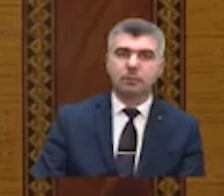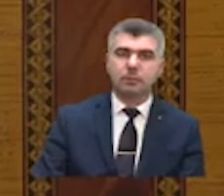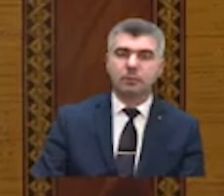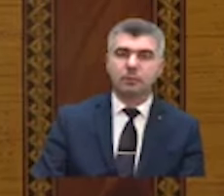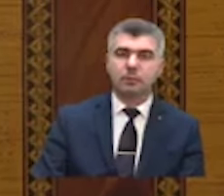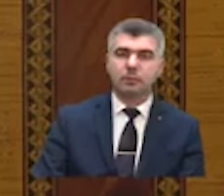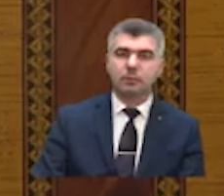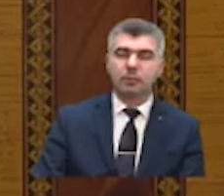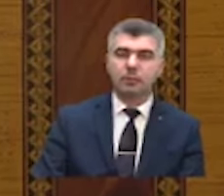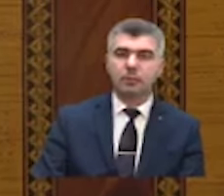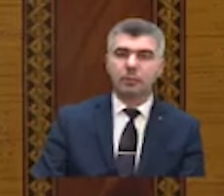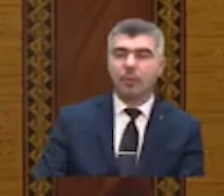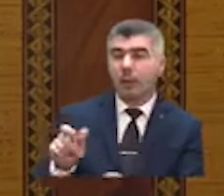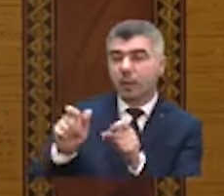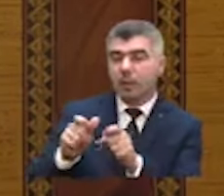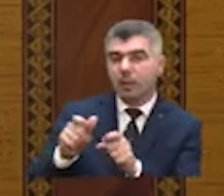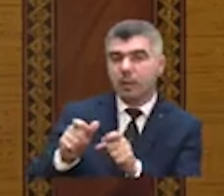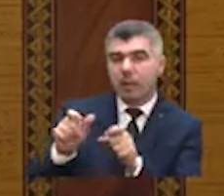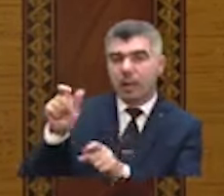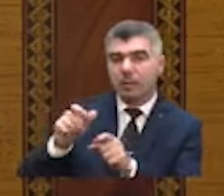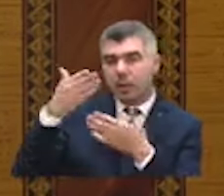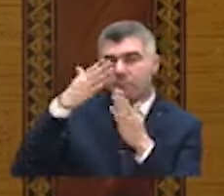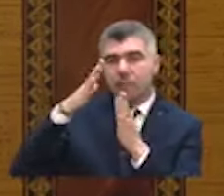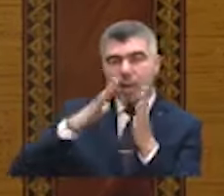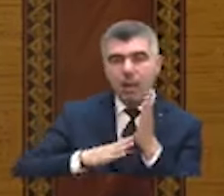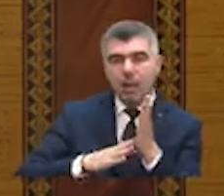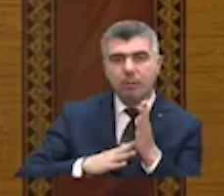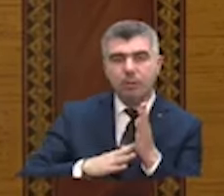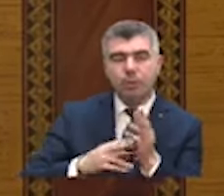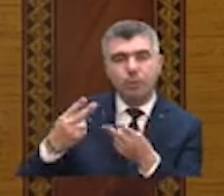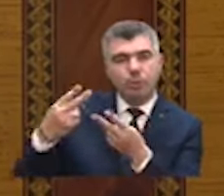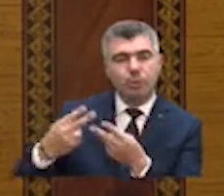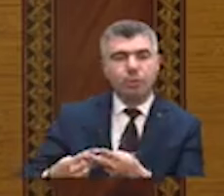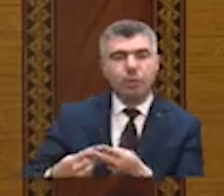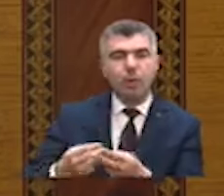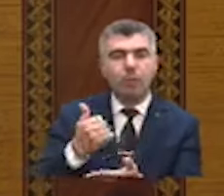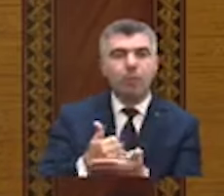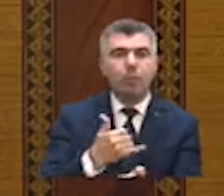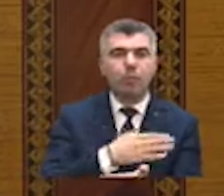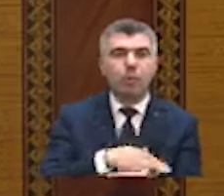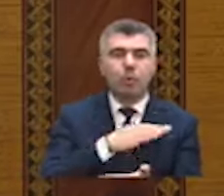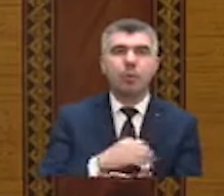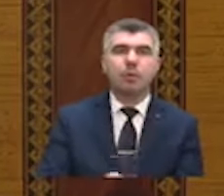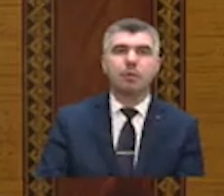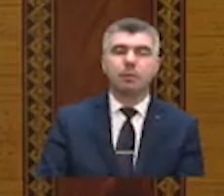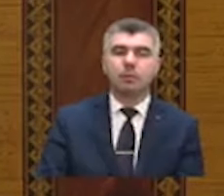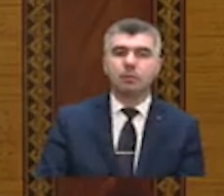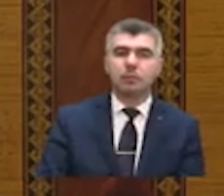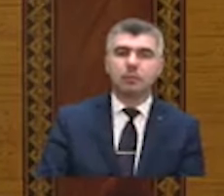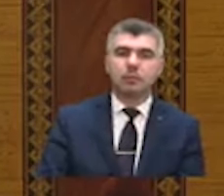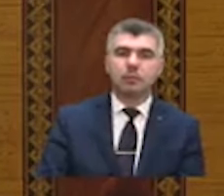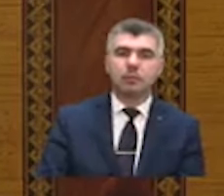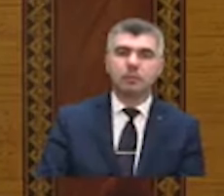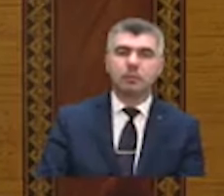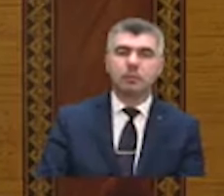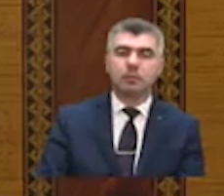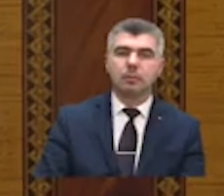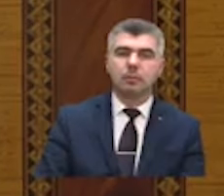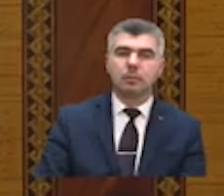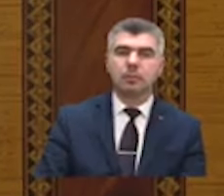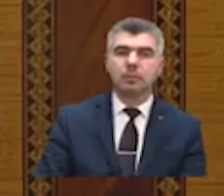المواطن الاله هو اللي جابونا يعني لهذ المسؤوليه واحنا خصنا